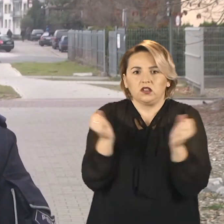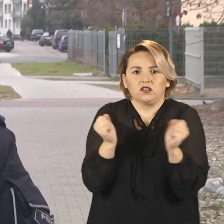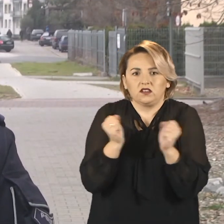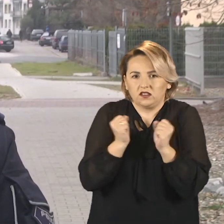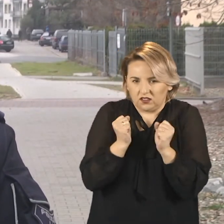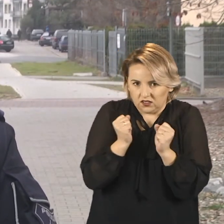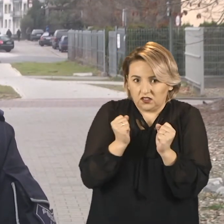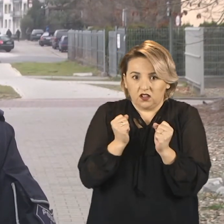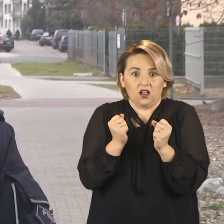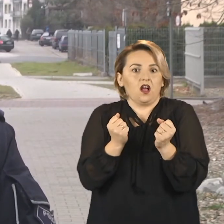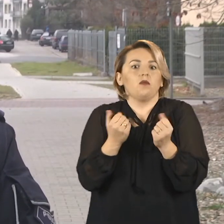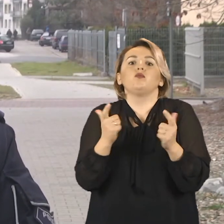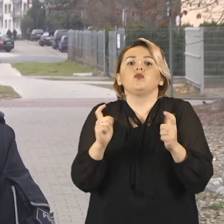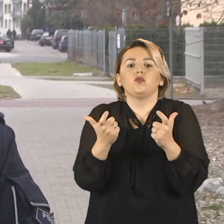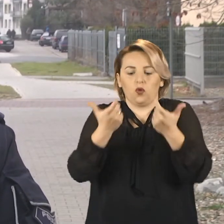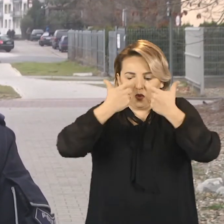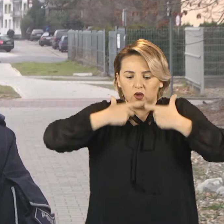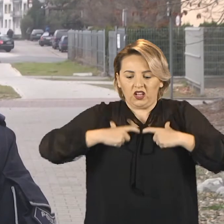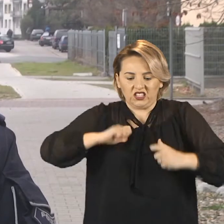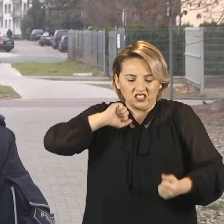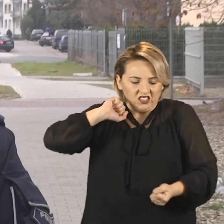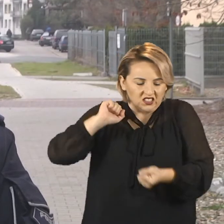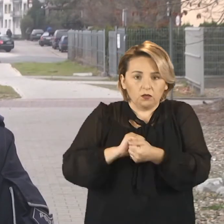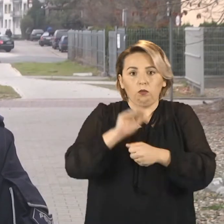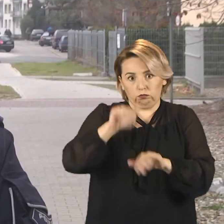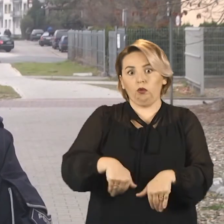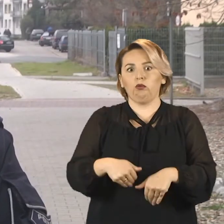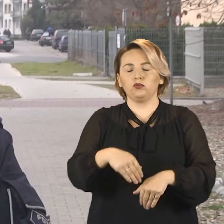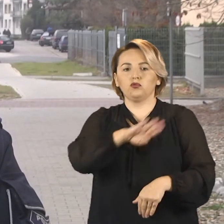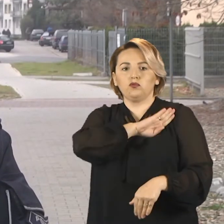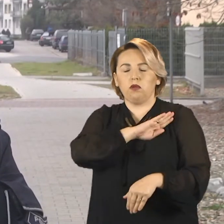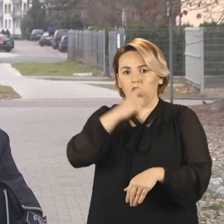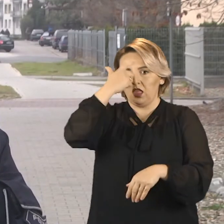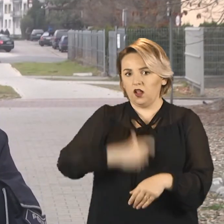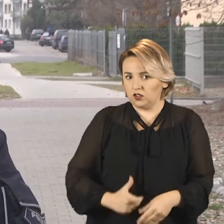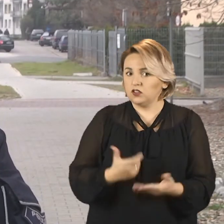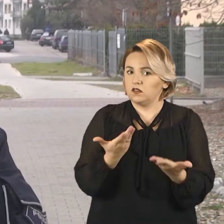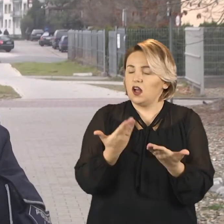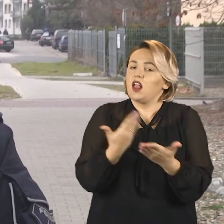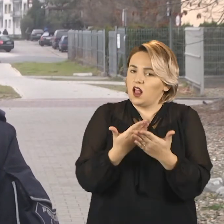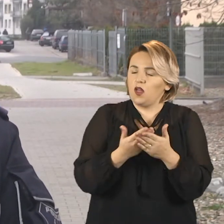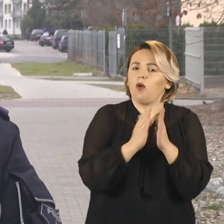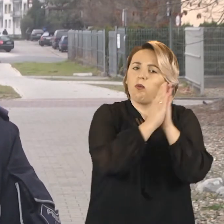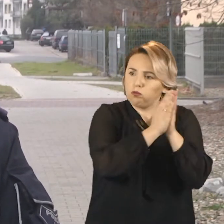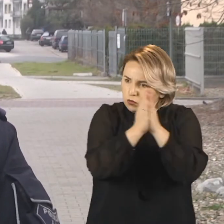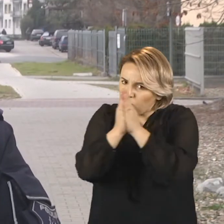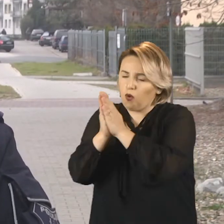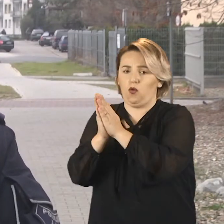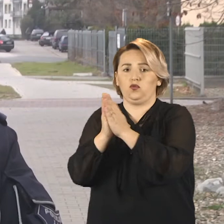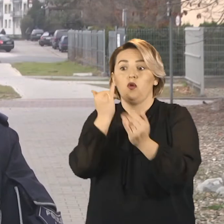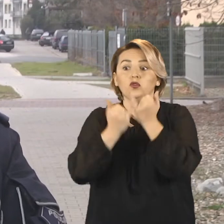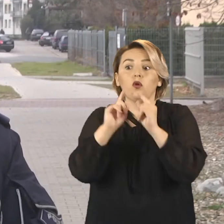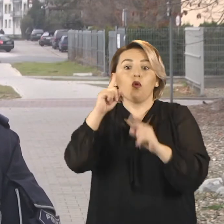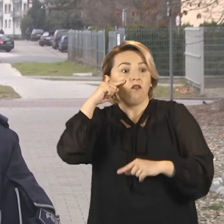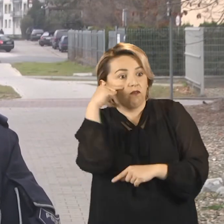zera grozi to wychłodzeniem organizmu i śmiercią takiej osoby więc prosimy o